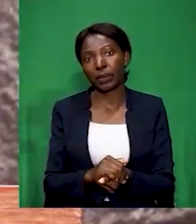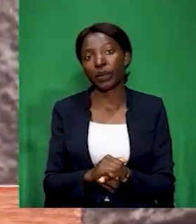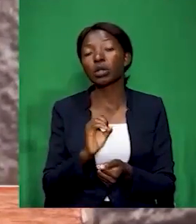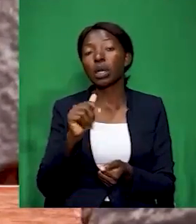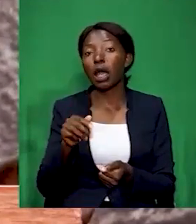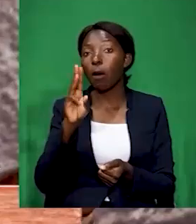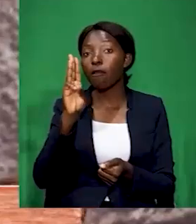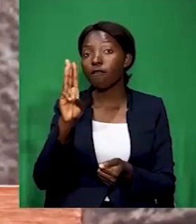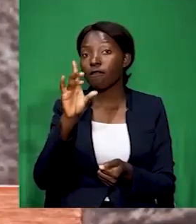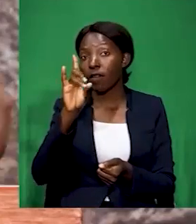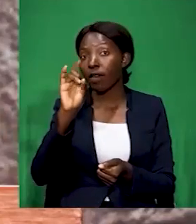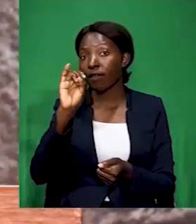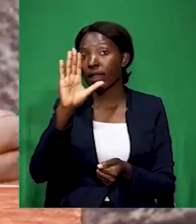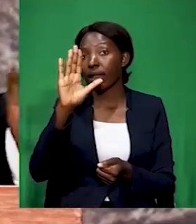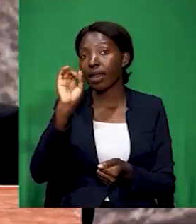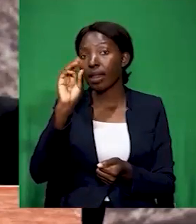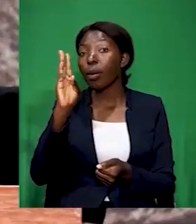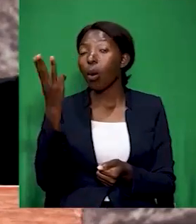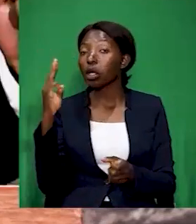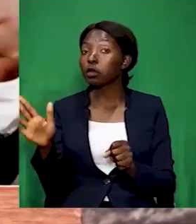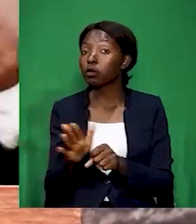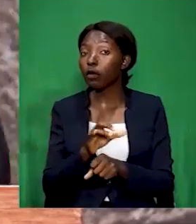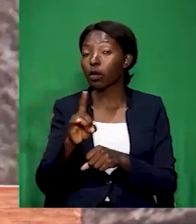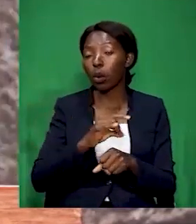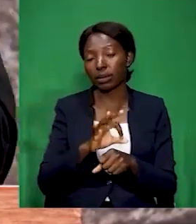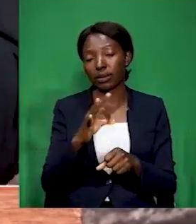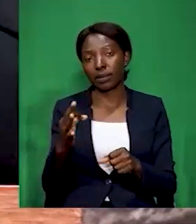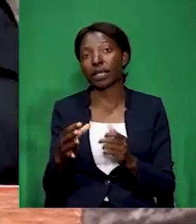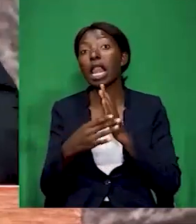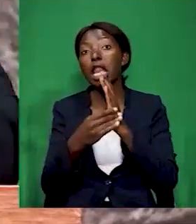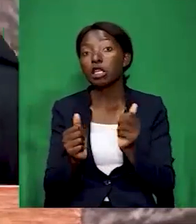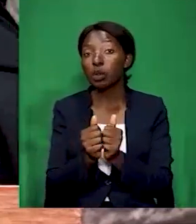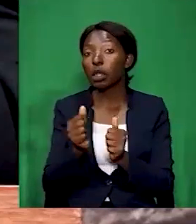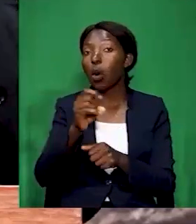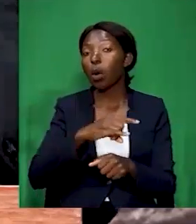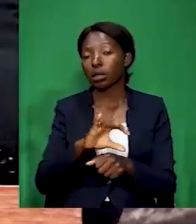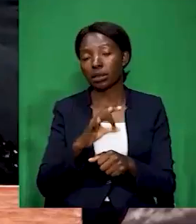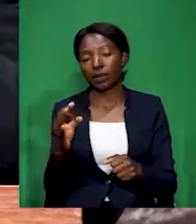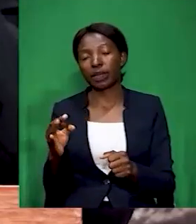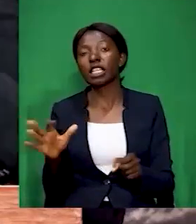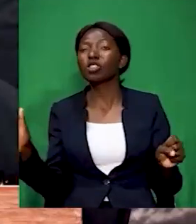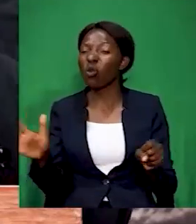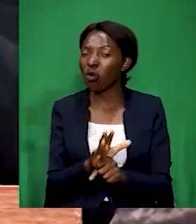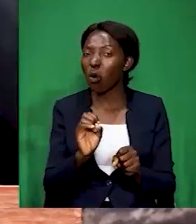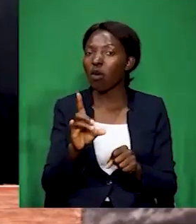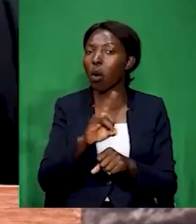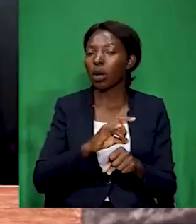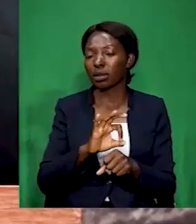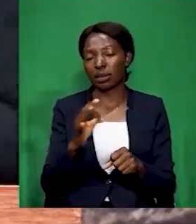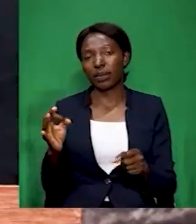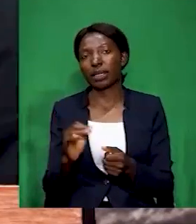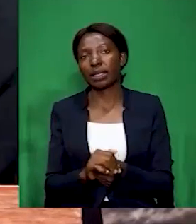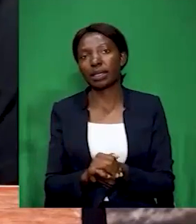Philip akazadzwa nemweya. Philip achiri kufambiswa nemweya. Philip is supercharged with the power of the Holy